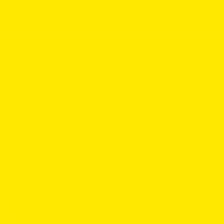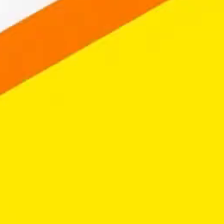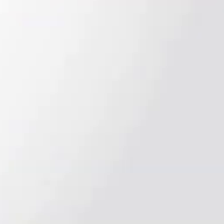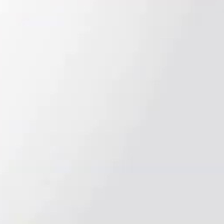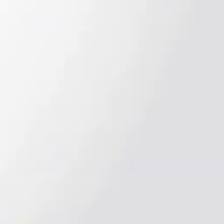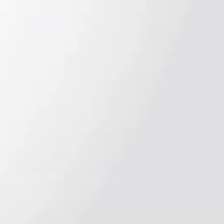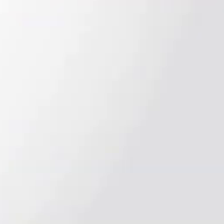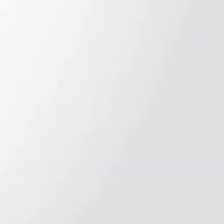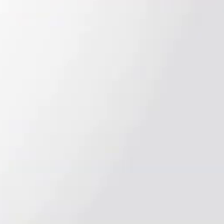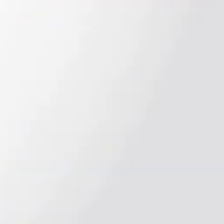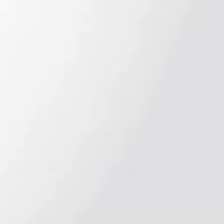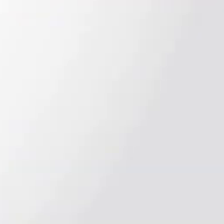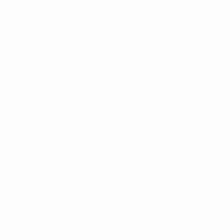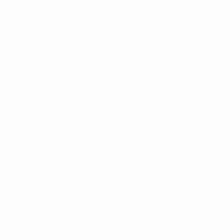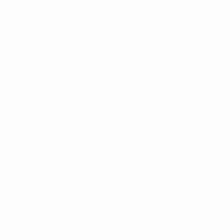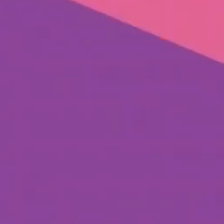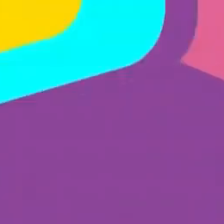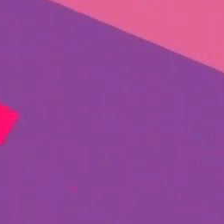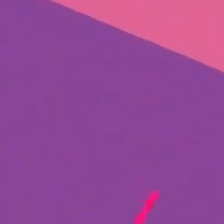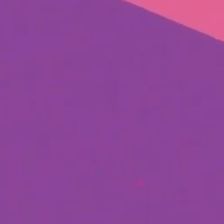Idek TV KPM.